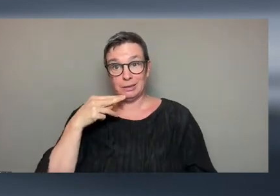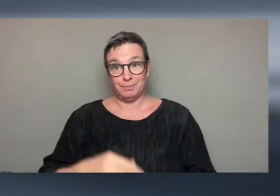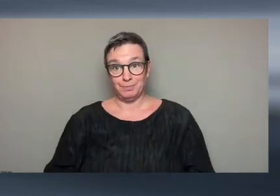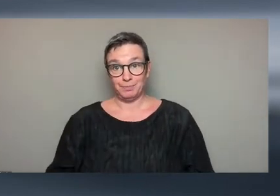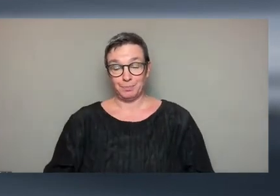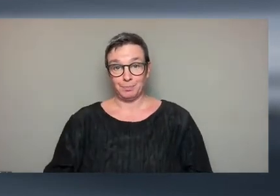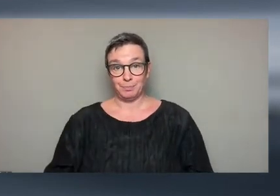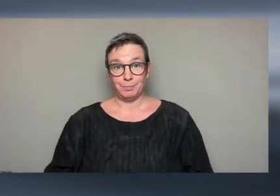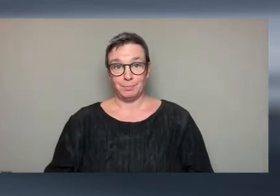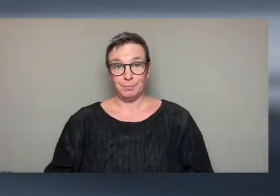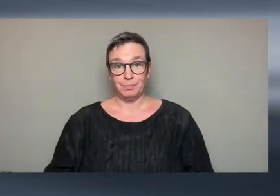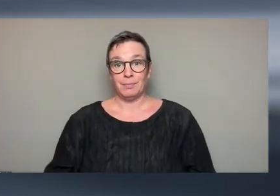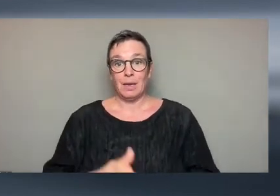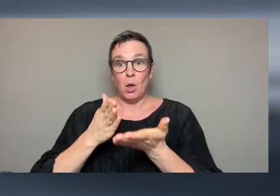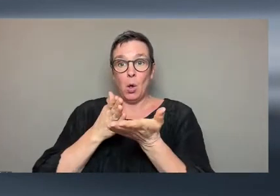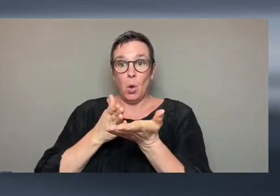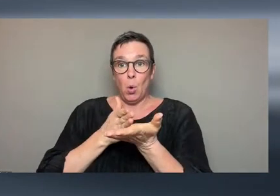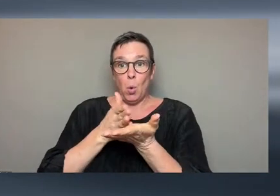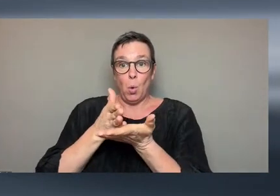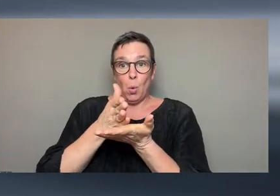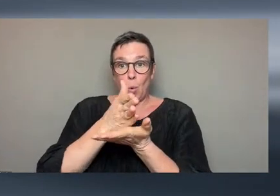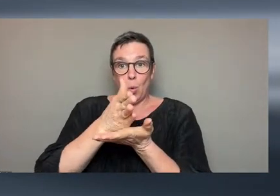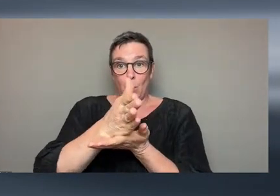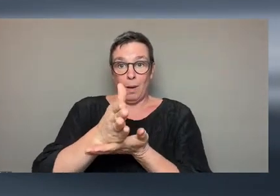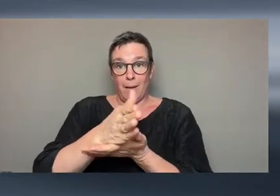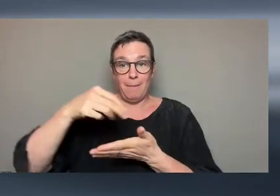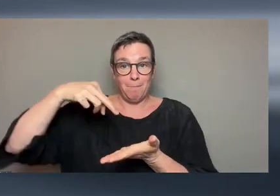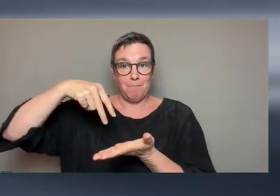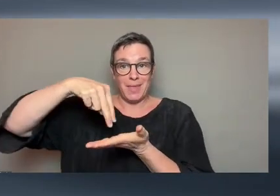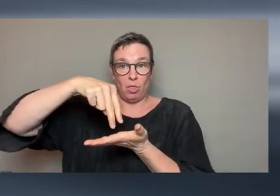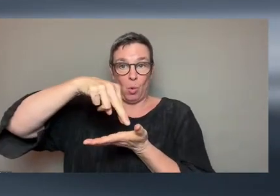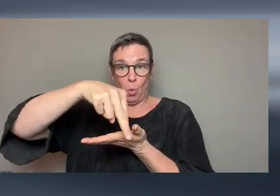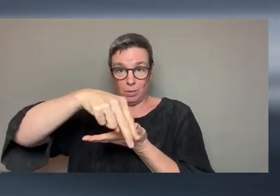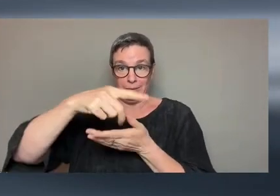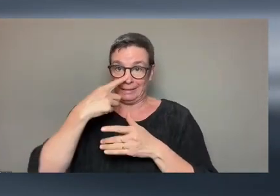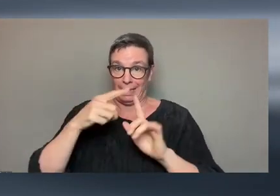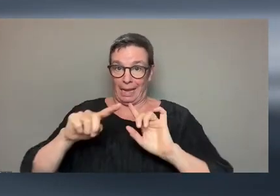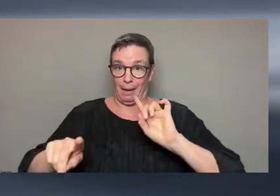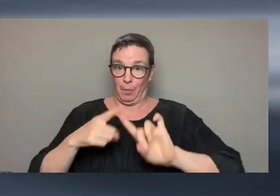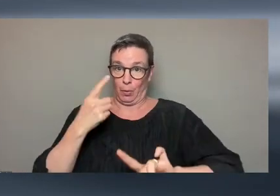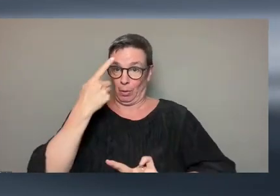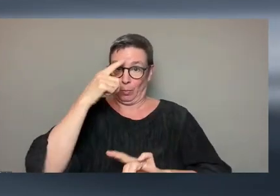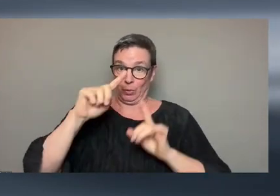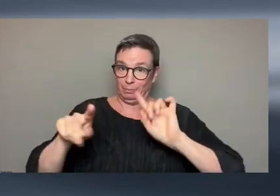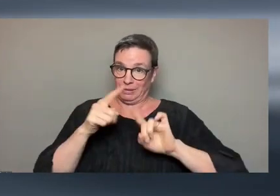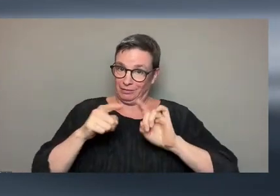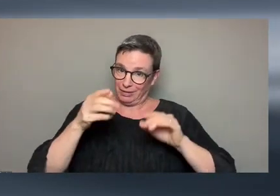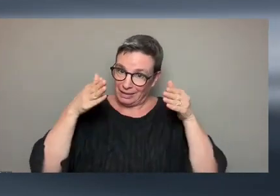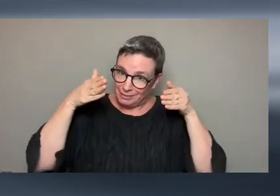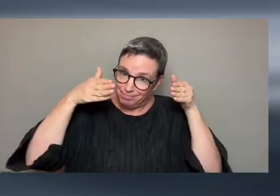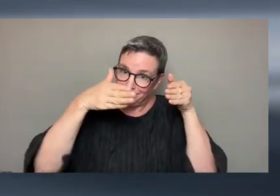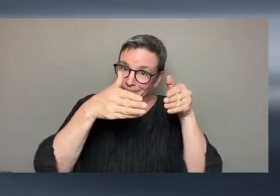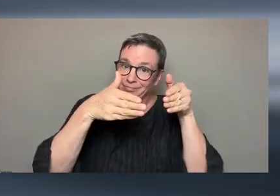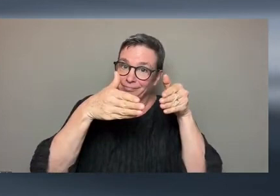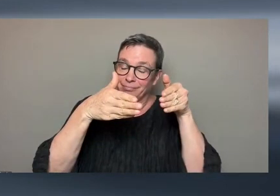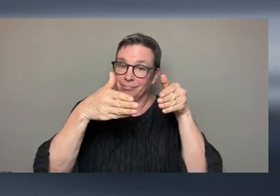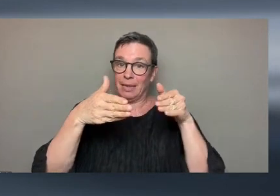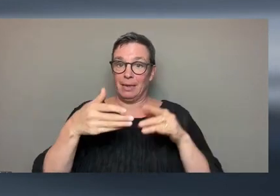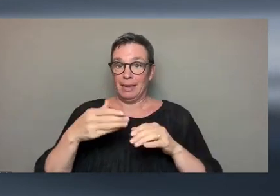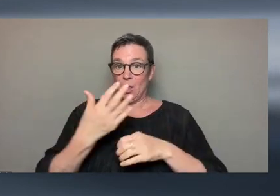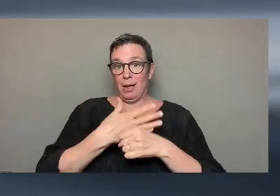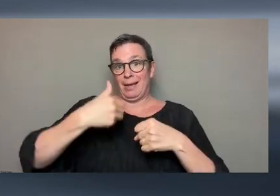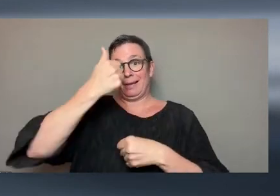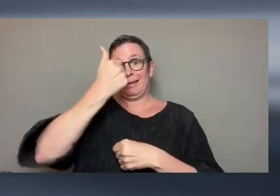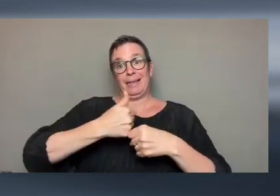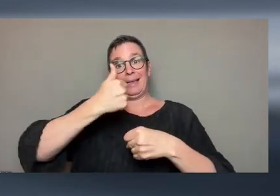Le routing piéton est une partie spécifique de l'information clientèle. C'est ce que nous avons construit dans notre